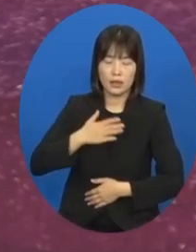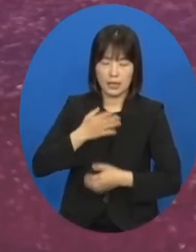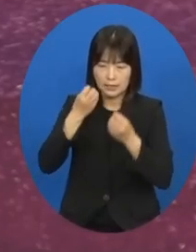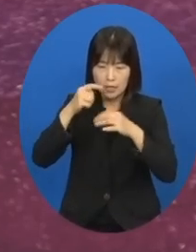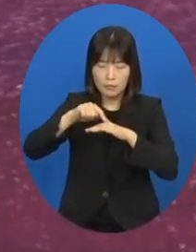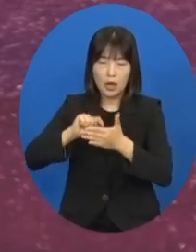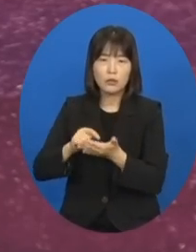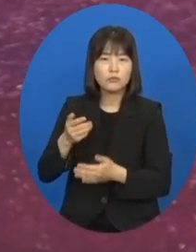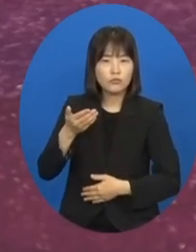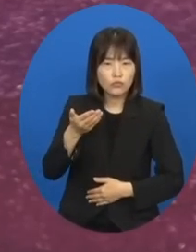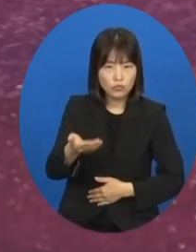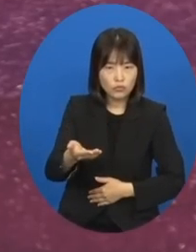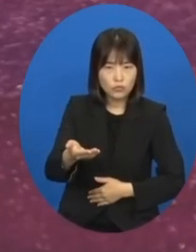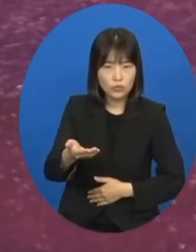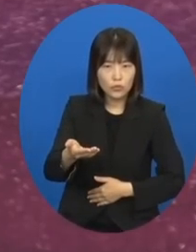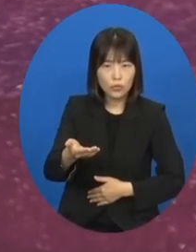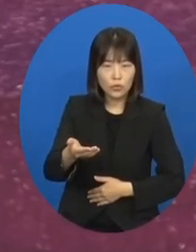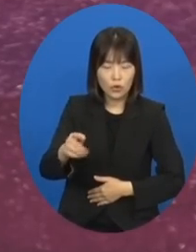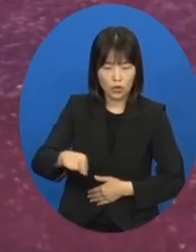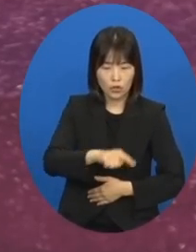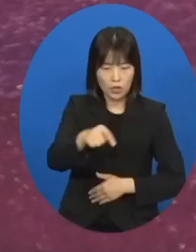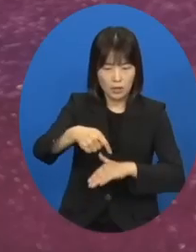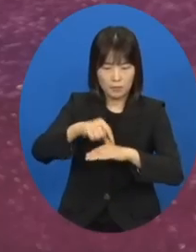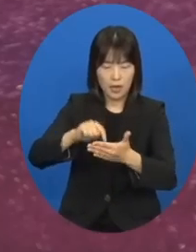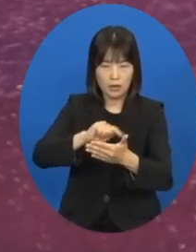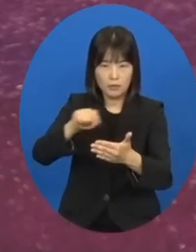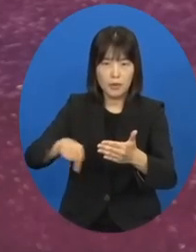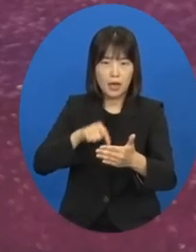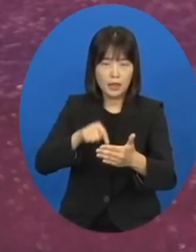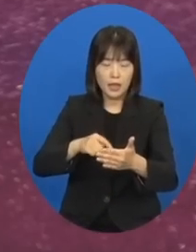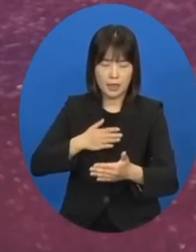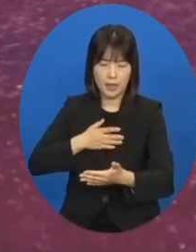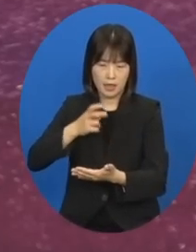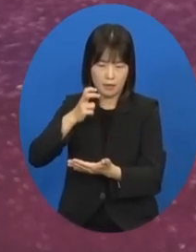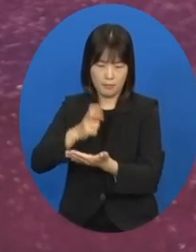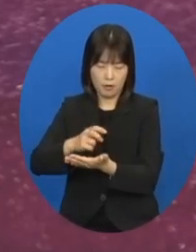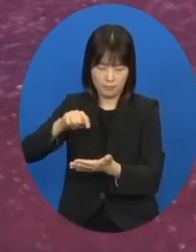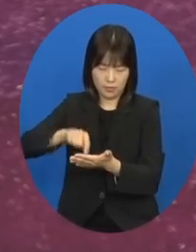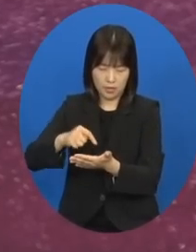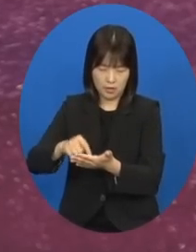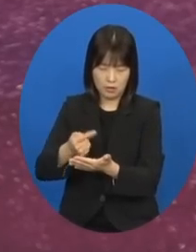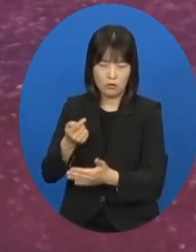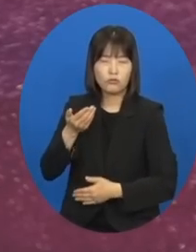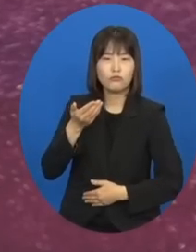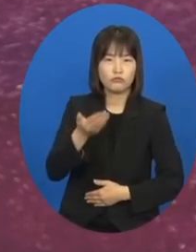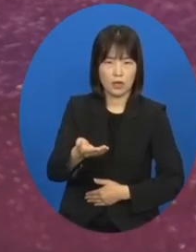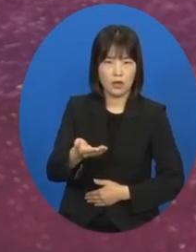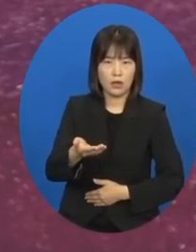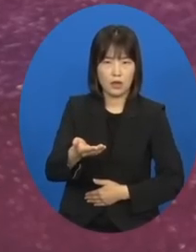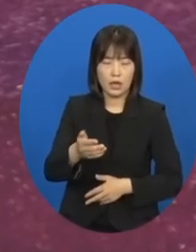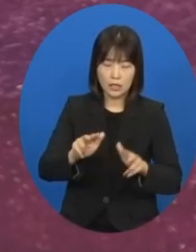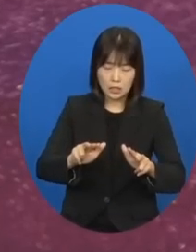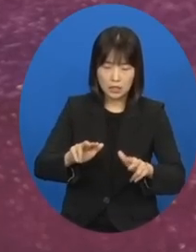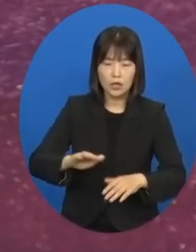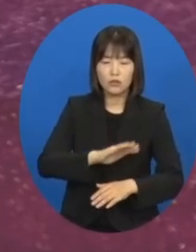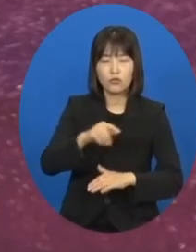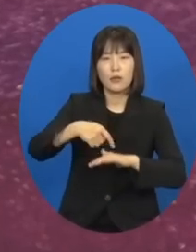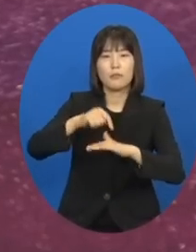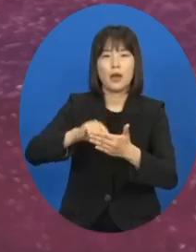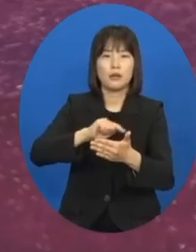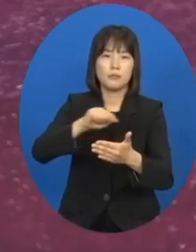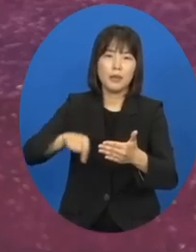새 마음을 줄 것이고 내가 너희들의 마음 가운데 내 법을 새겨 줄 것이다 이제는 우리의 마음 가운데